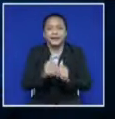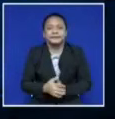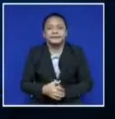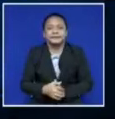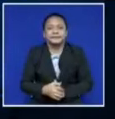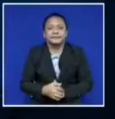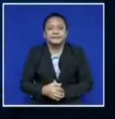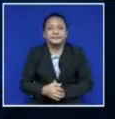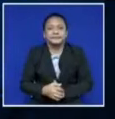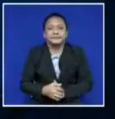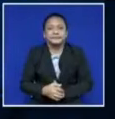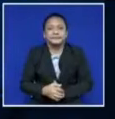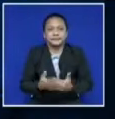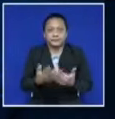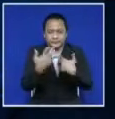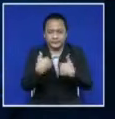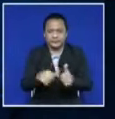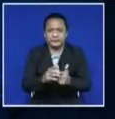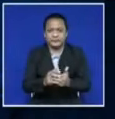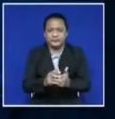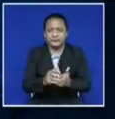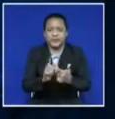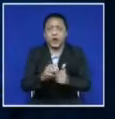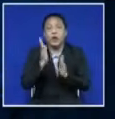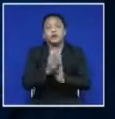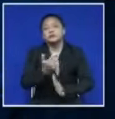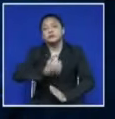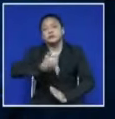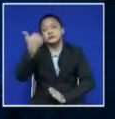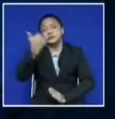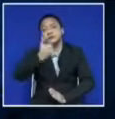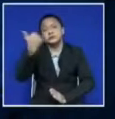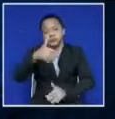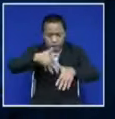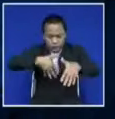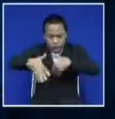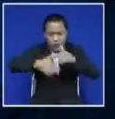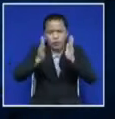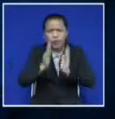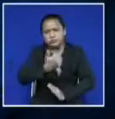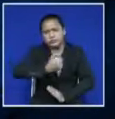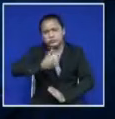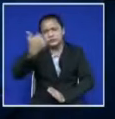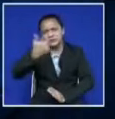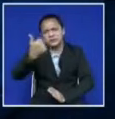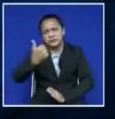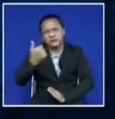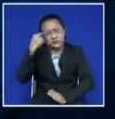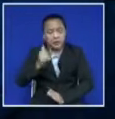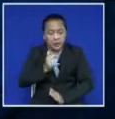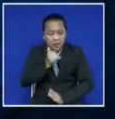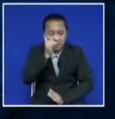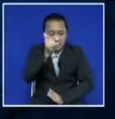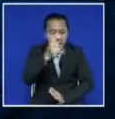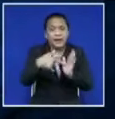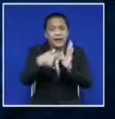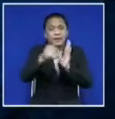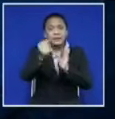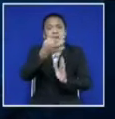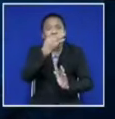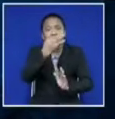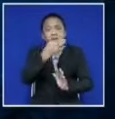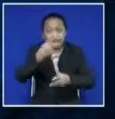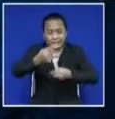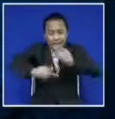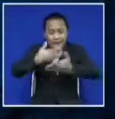คะแล้วก็ในกรณีผู้อื่นๆประชาชนคนอื่นนะคะที่เดินทางไปยังพื้นที่เสี่ยงในต